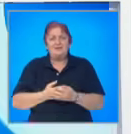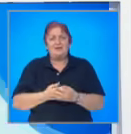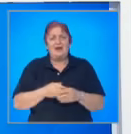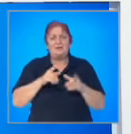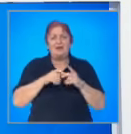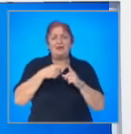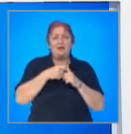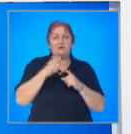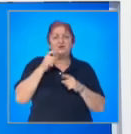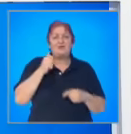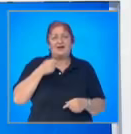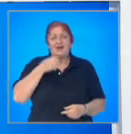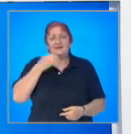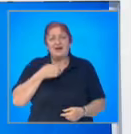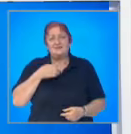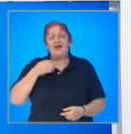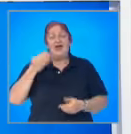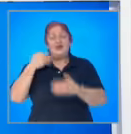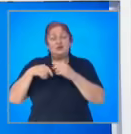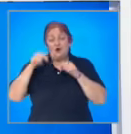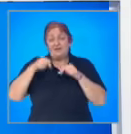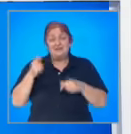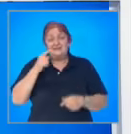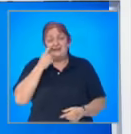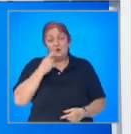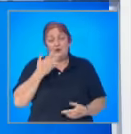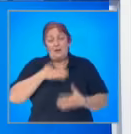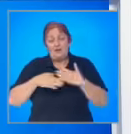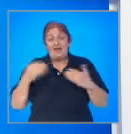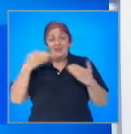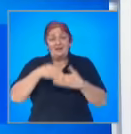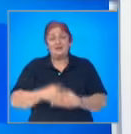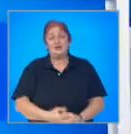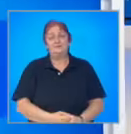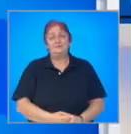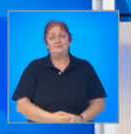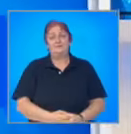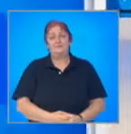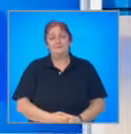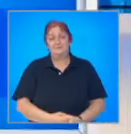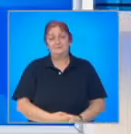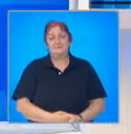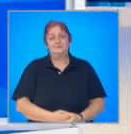Милена Кирова и Станислав Ангелов разказват историята сега, след секунди. Приятна вечер. Приятна вечер.